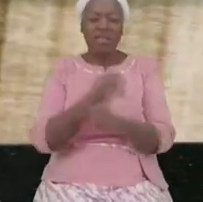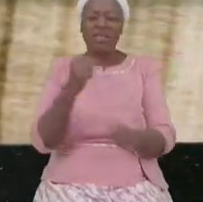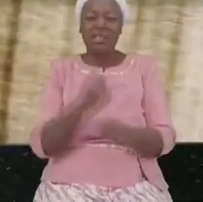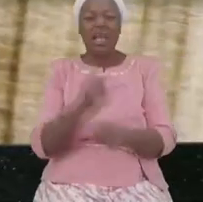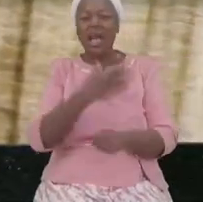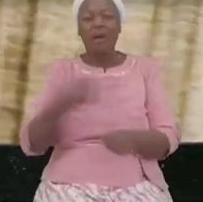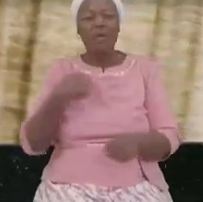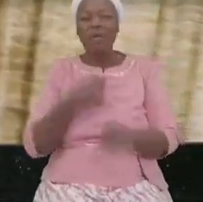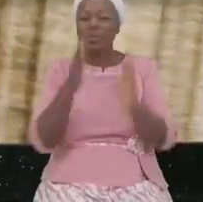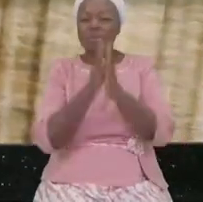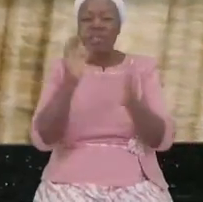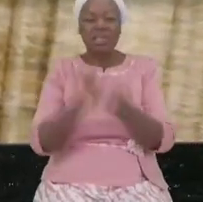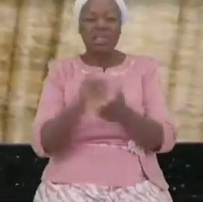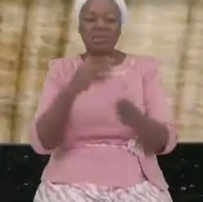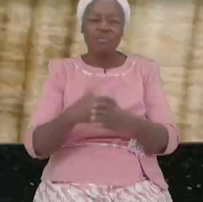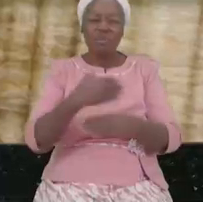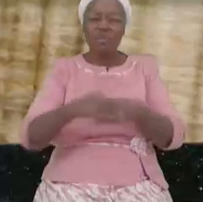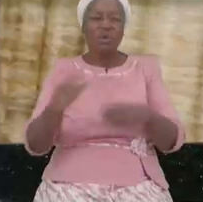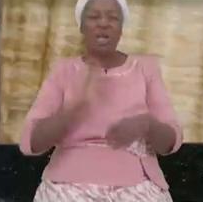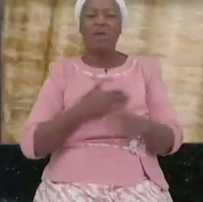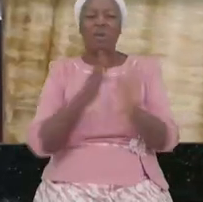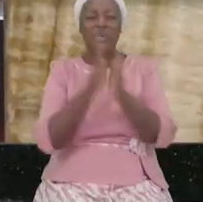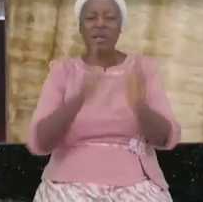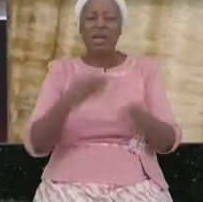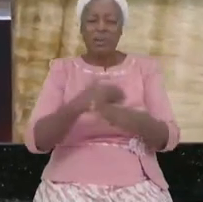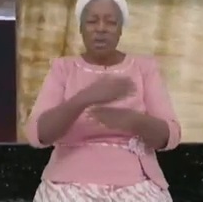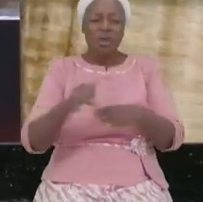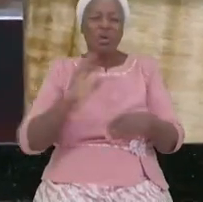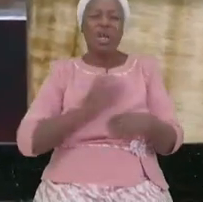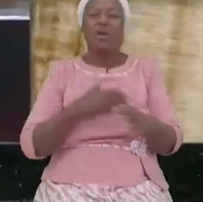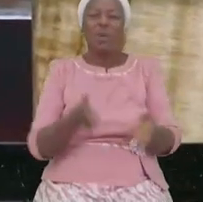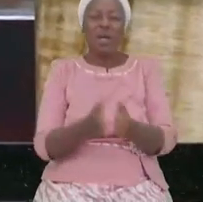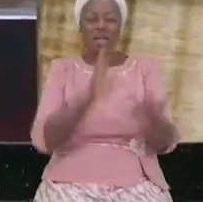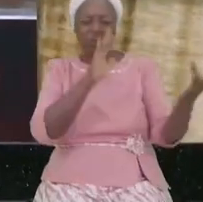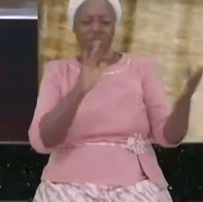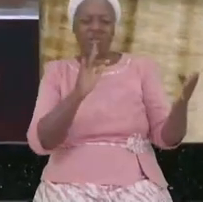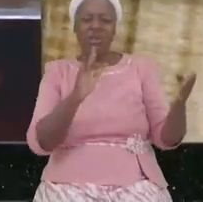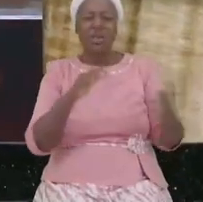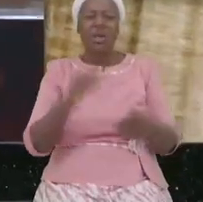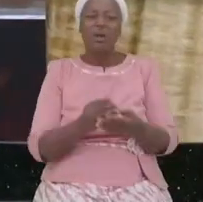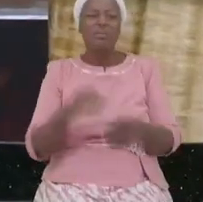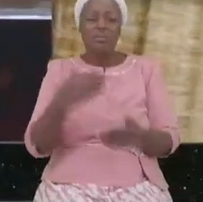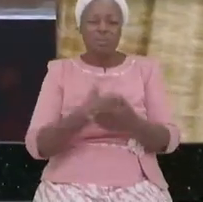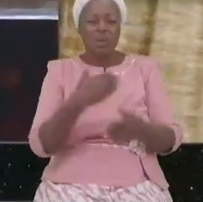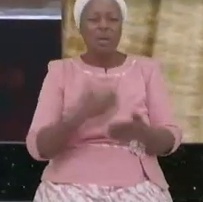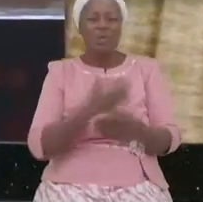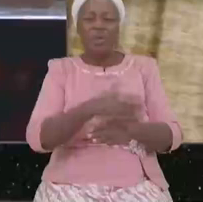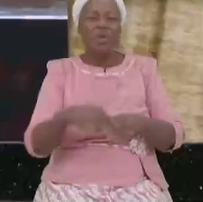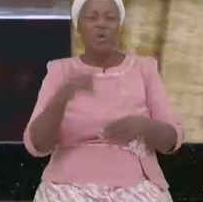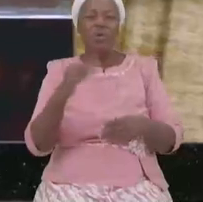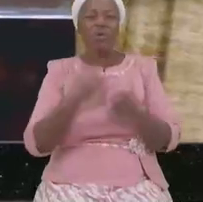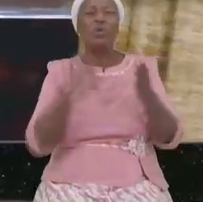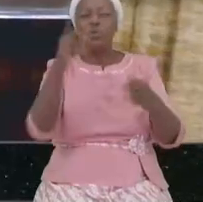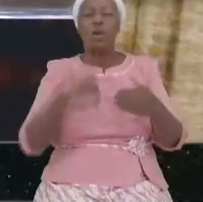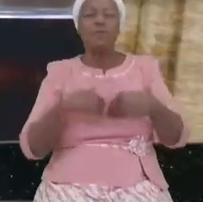prions qu'au-delà de nos prières, au-delà de nos attentes, au-delà de ce que tu as fait par le